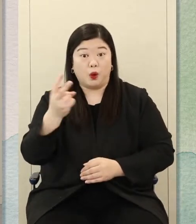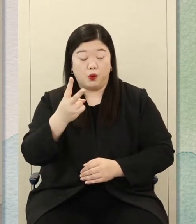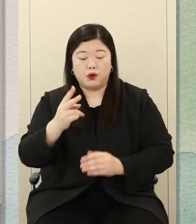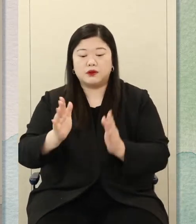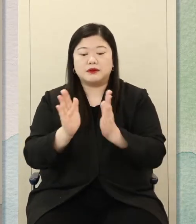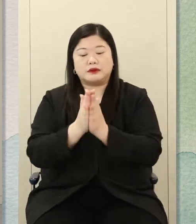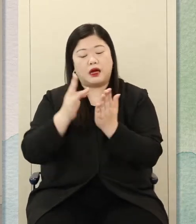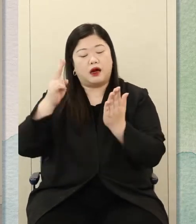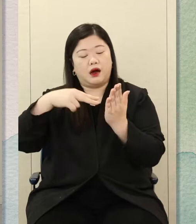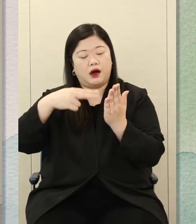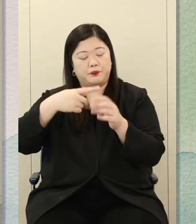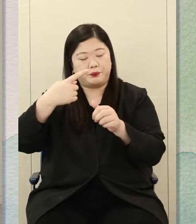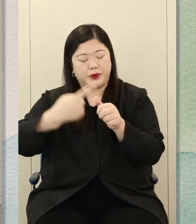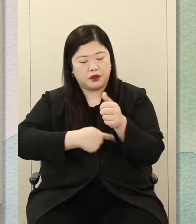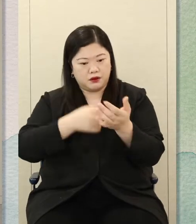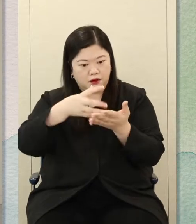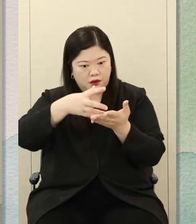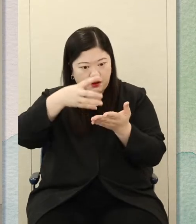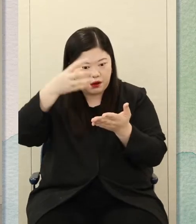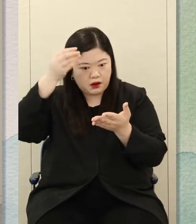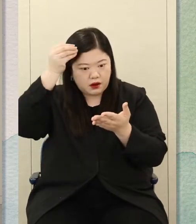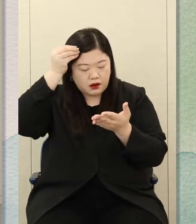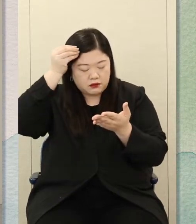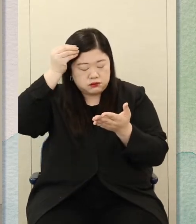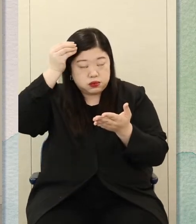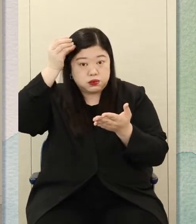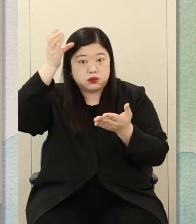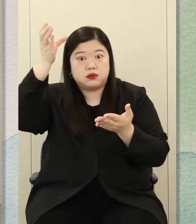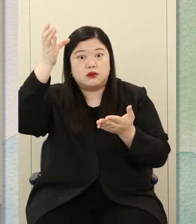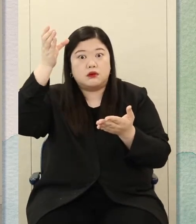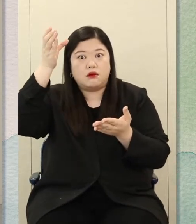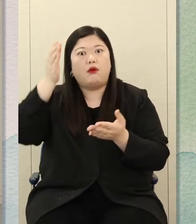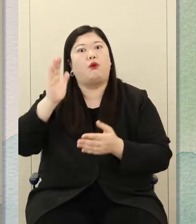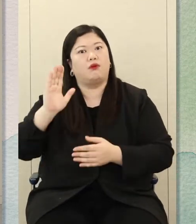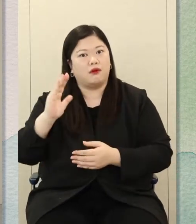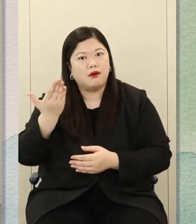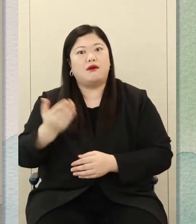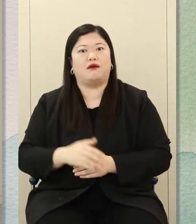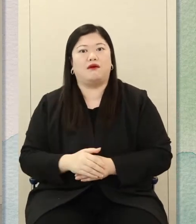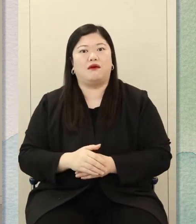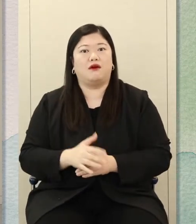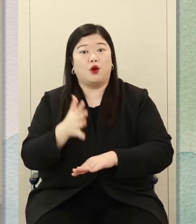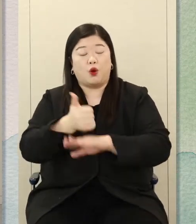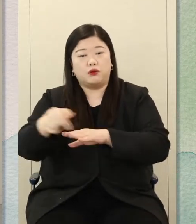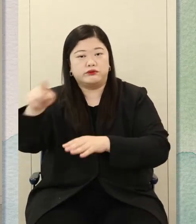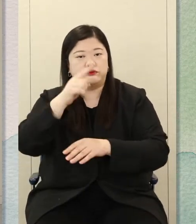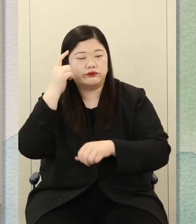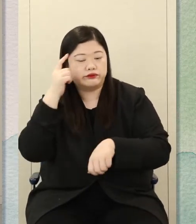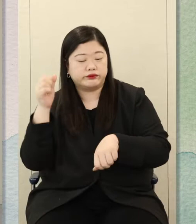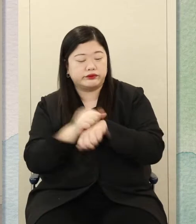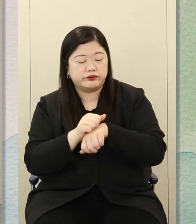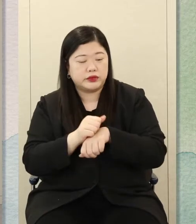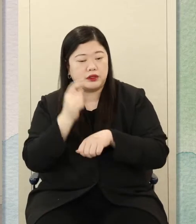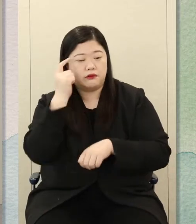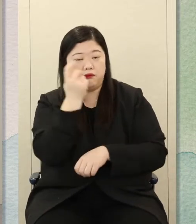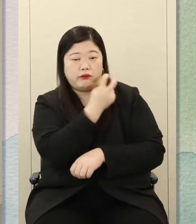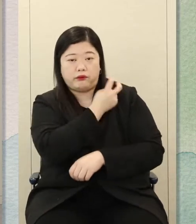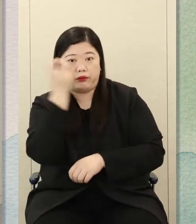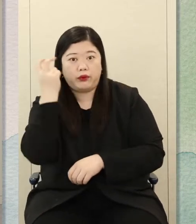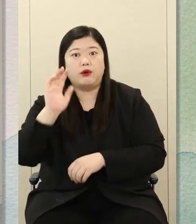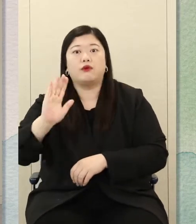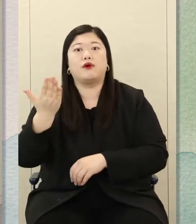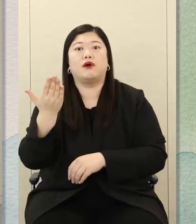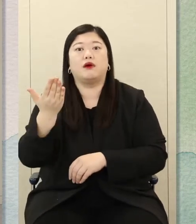지혜도 축적하신 거죠. 그래서 마을에 젊은 일종의 처자분들이 무슨 일이 생기고